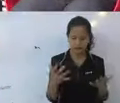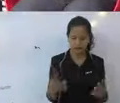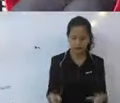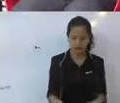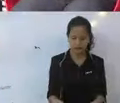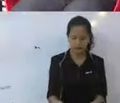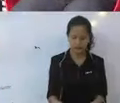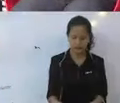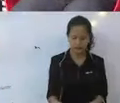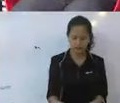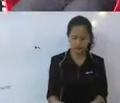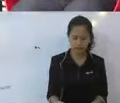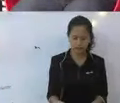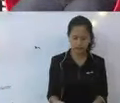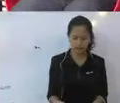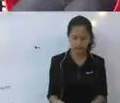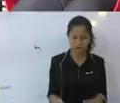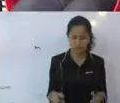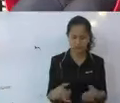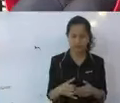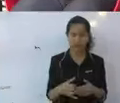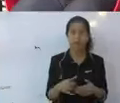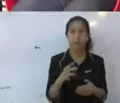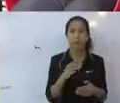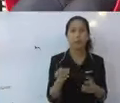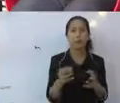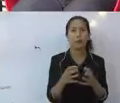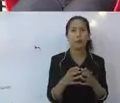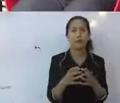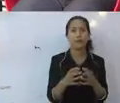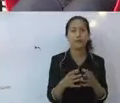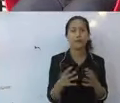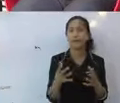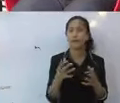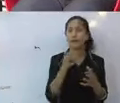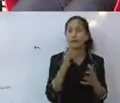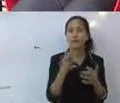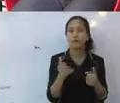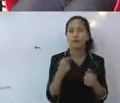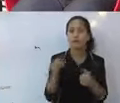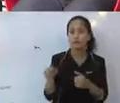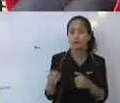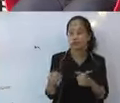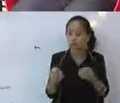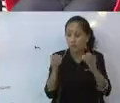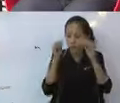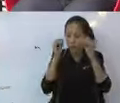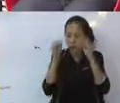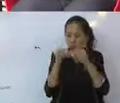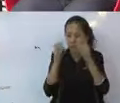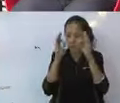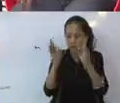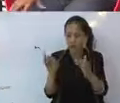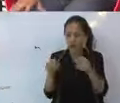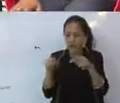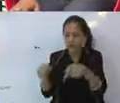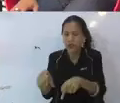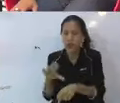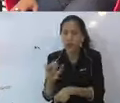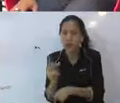mo talaga yes, na, yung anak mo, hindi mo na ayaw mo talaga, na mas pinaburan mo yung cake yes, na yun kaysa doon sa kanin, eh